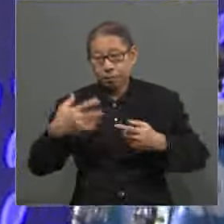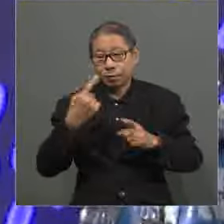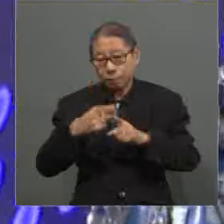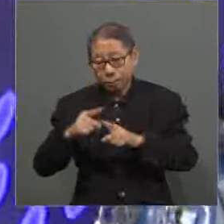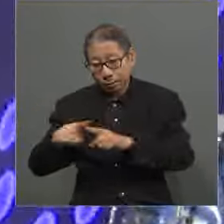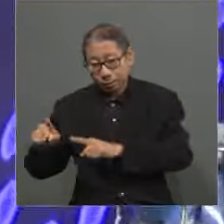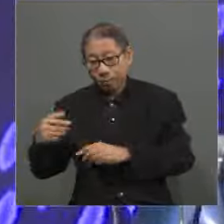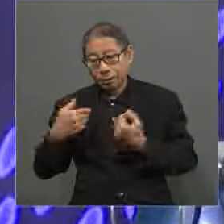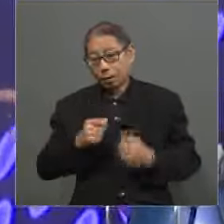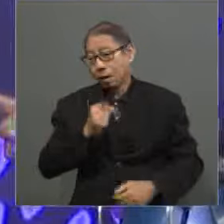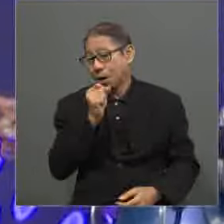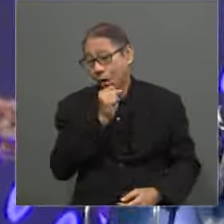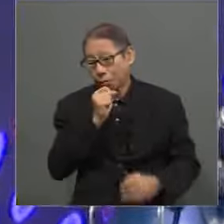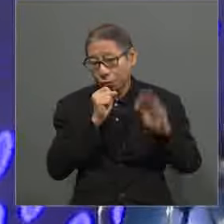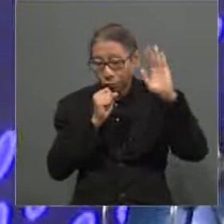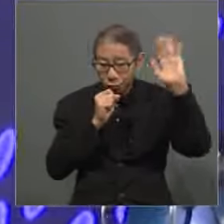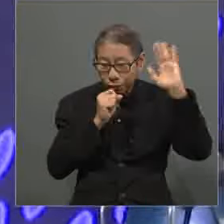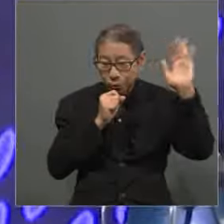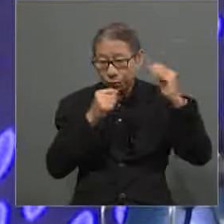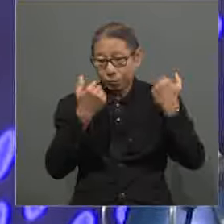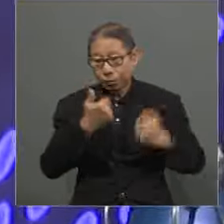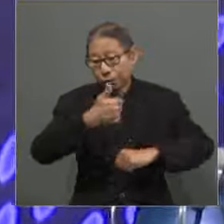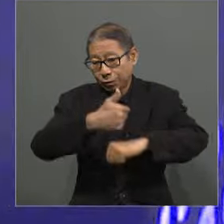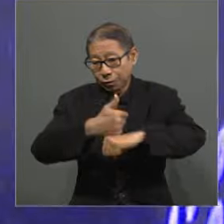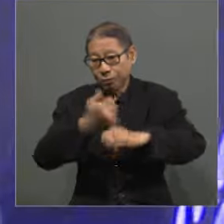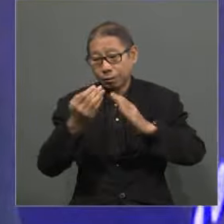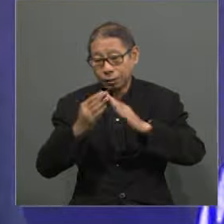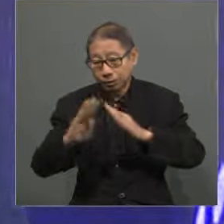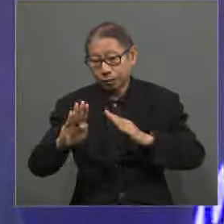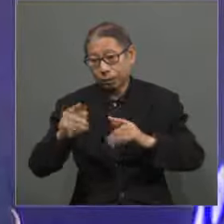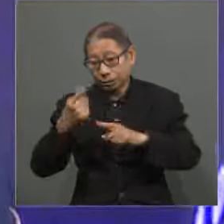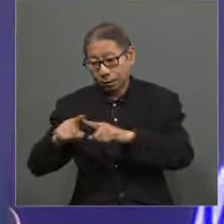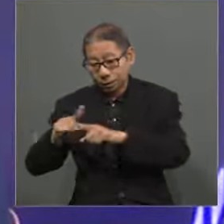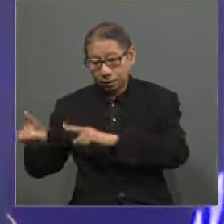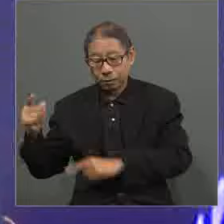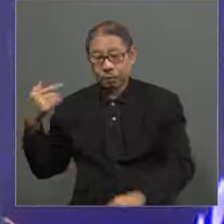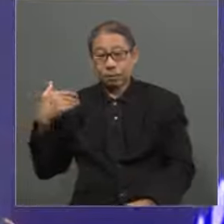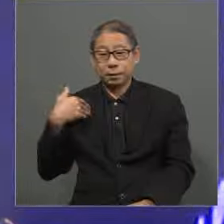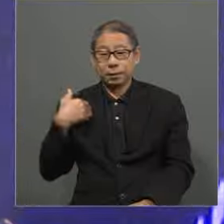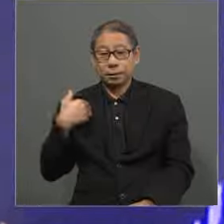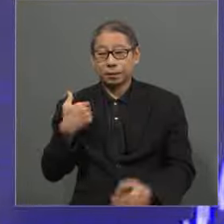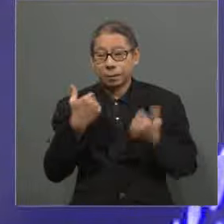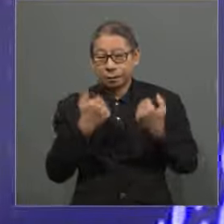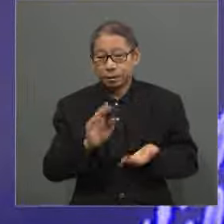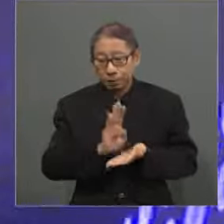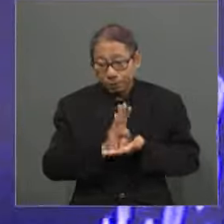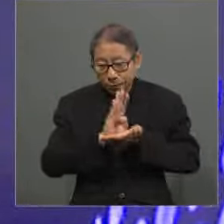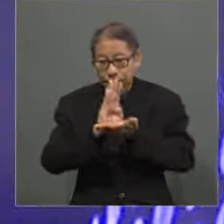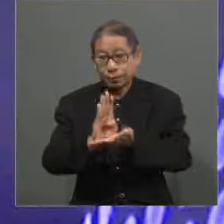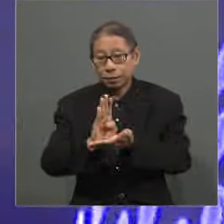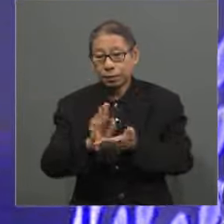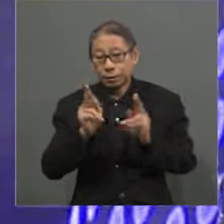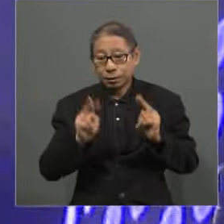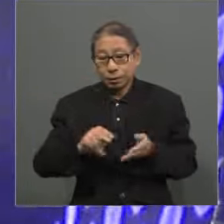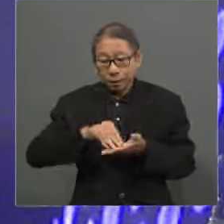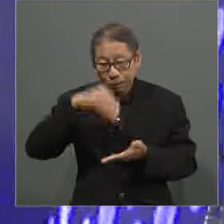บันดาลใจนักกฎหมายผู้บริหารระดับสูงในบริษัทเอกชนเป็นต้นครับนอกจากนี้ก็ยังได้มอบโลกเกียรติยศให้แก่ศิษย์